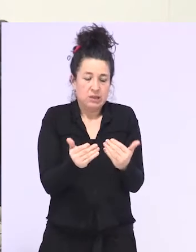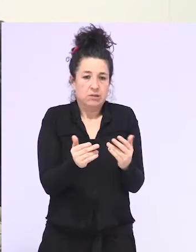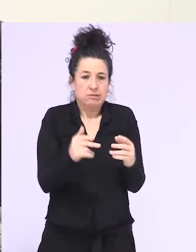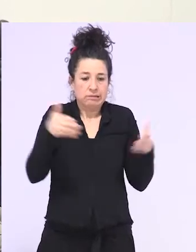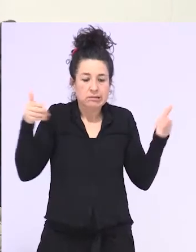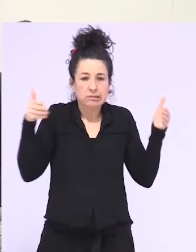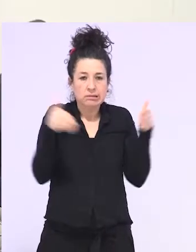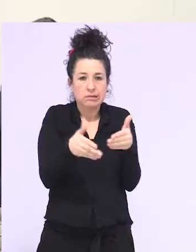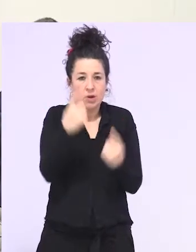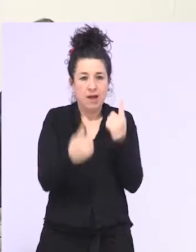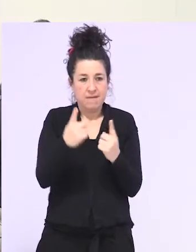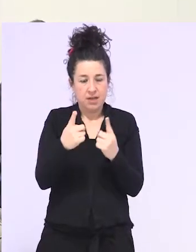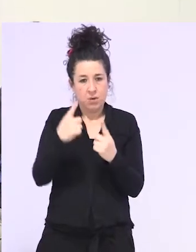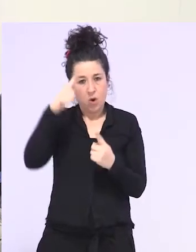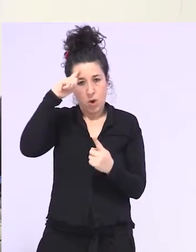elkarrizketa ditut libururako,